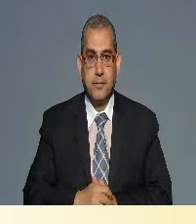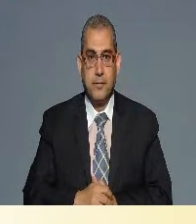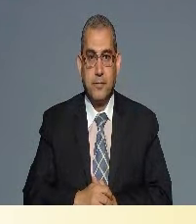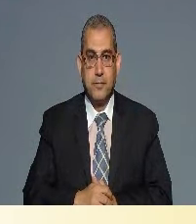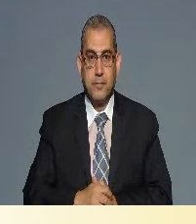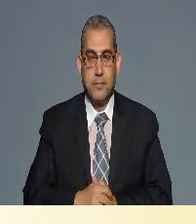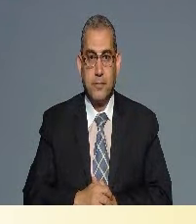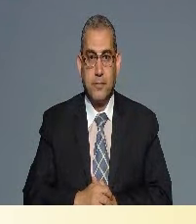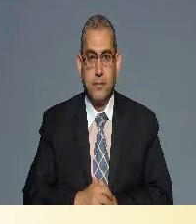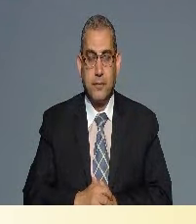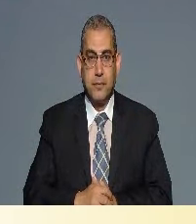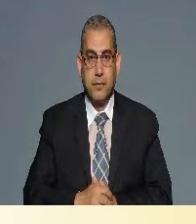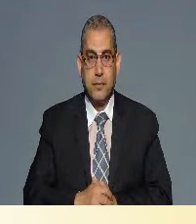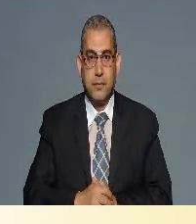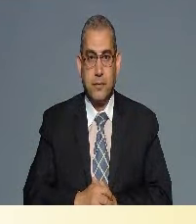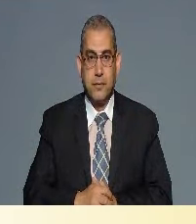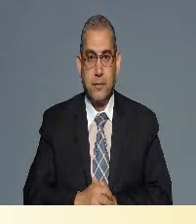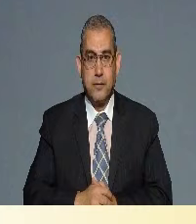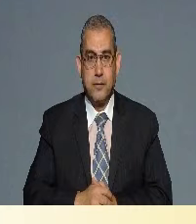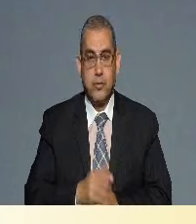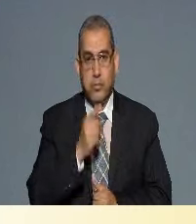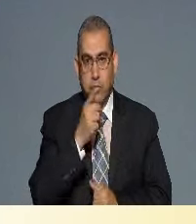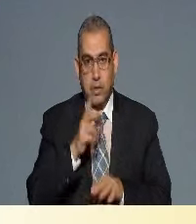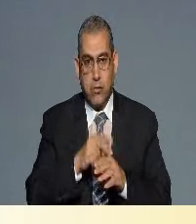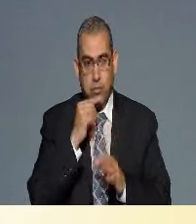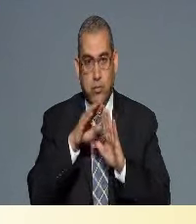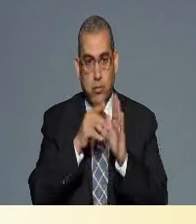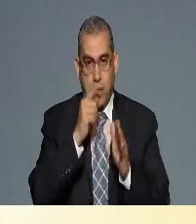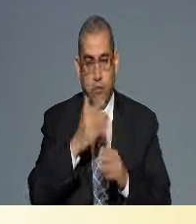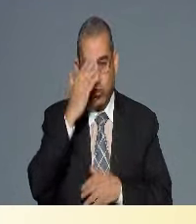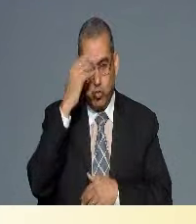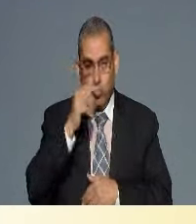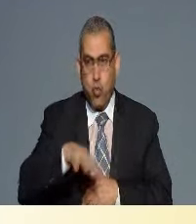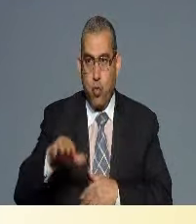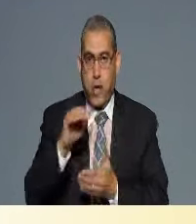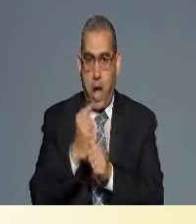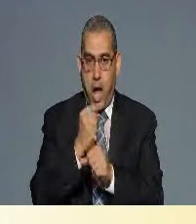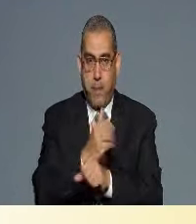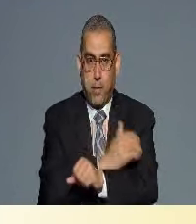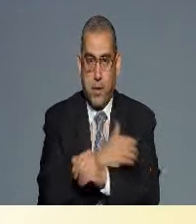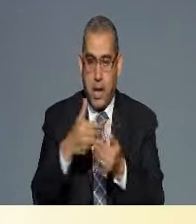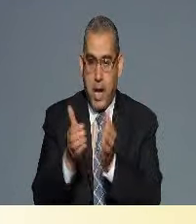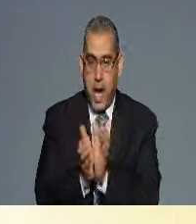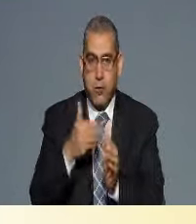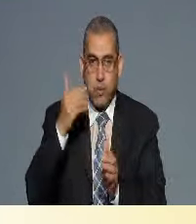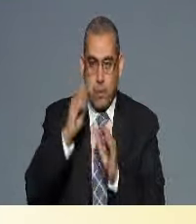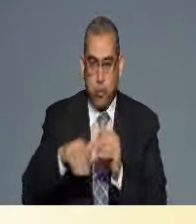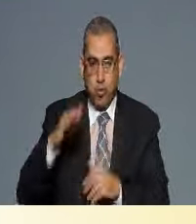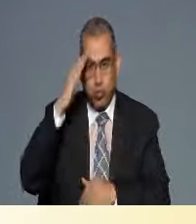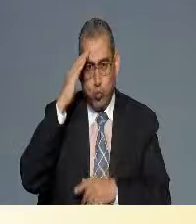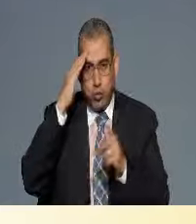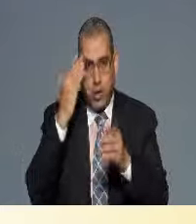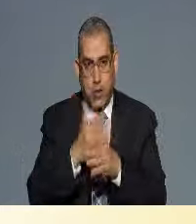تمام سيادتك فندم. اسمح لي يا فندم بشكر سيادتك بالنيابة عن كل العاملين بجهاز مستقبل مصر سيادتك بكافة فئتين